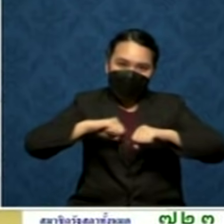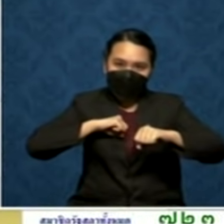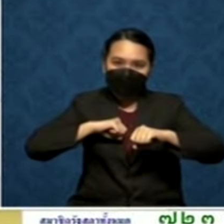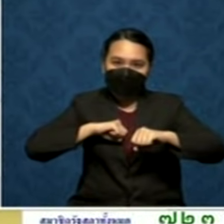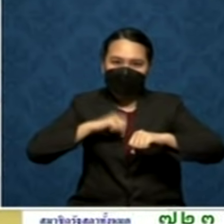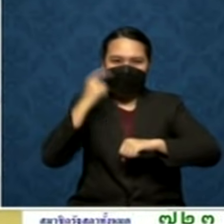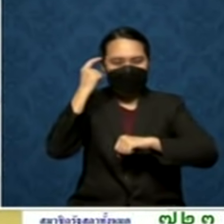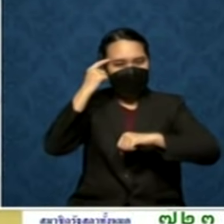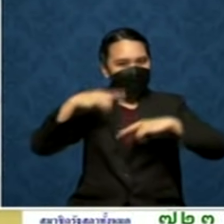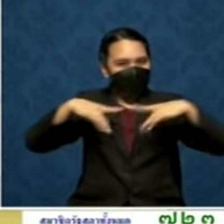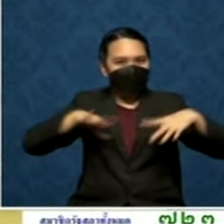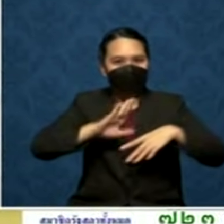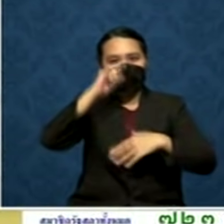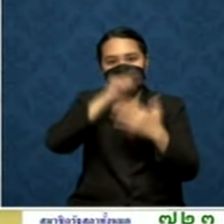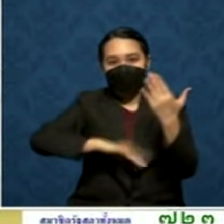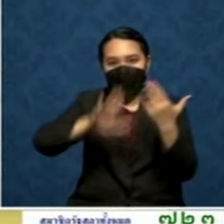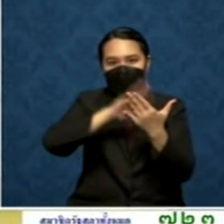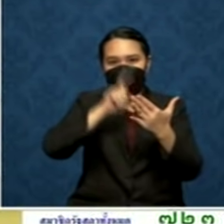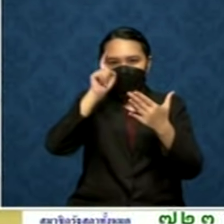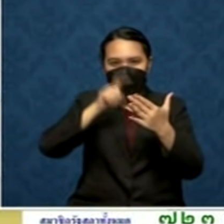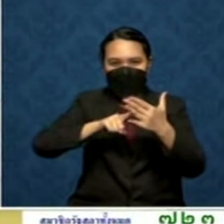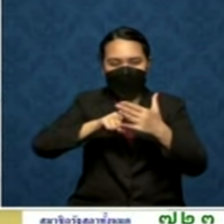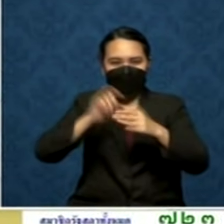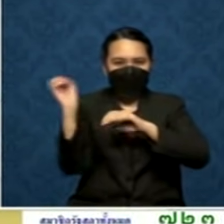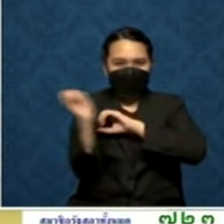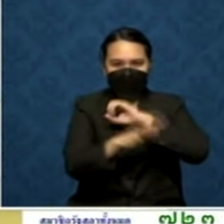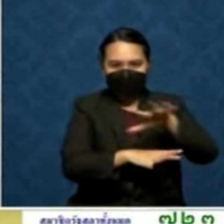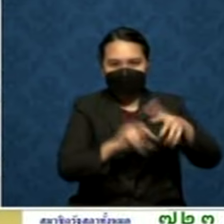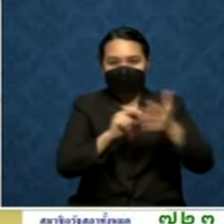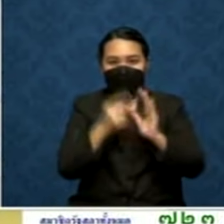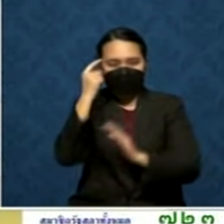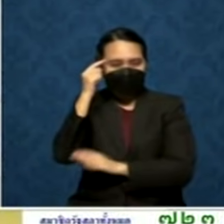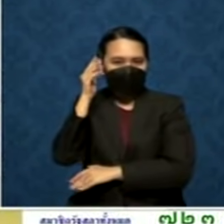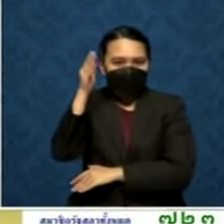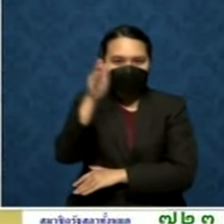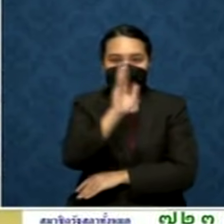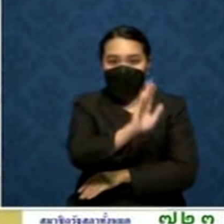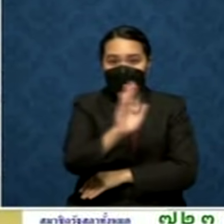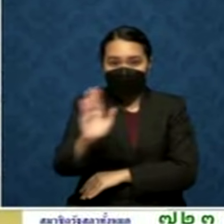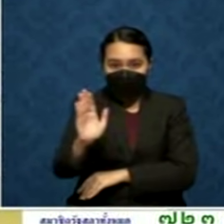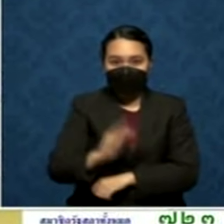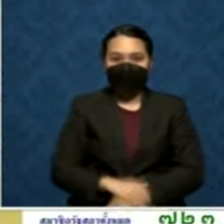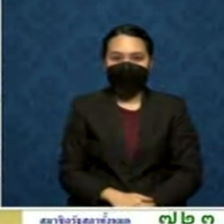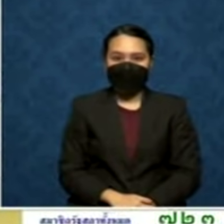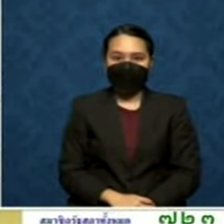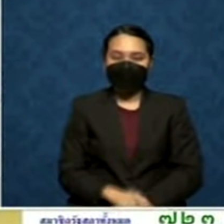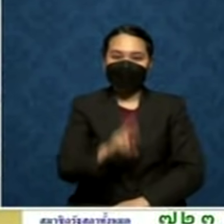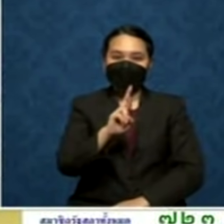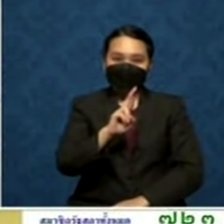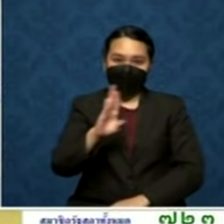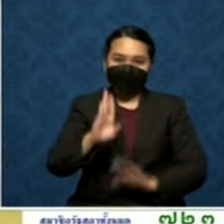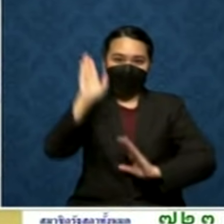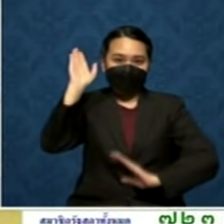ของชาติซึ่งจะต้องกำจัดให้สิ้นซากแทนที่จะมองเห็นพวกเขาเป็นอนาคตของพวกเราระบอบประชาธิปไตย